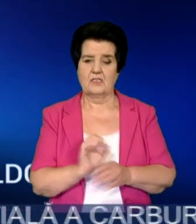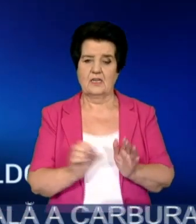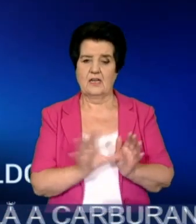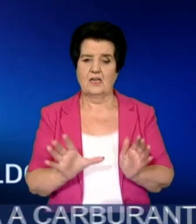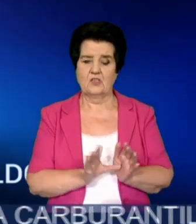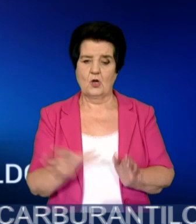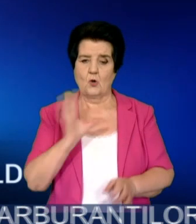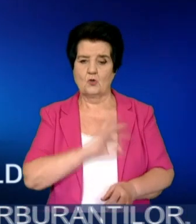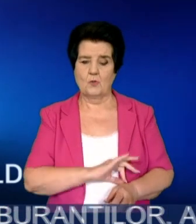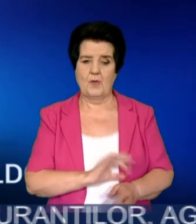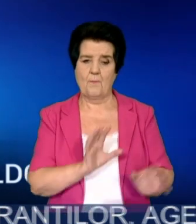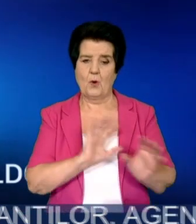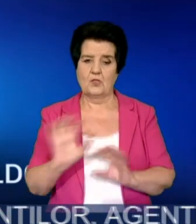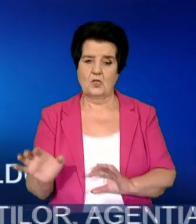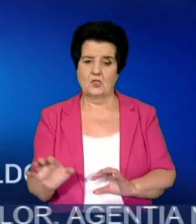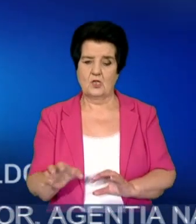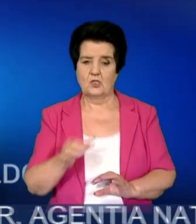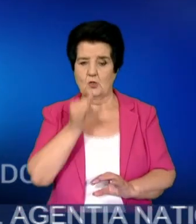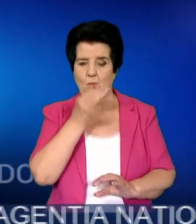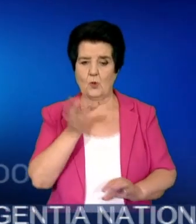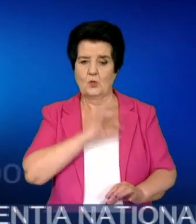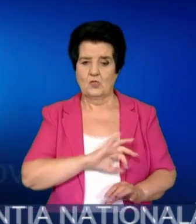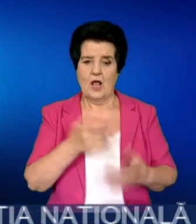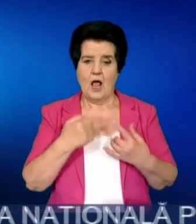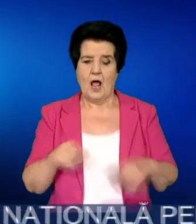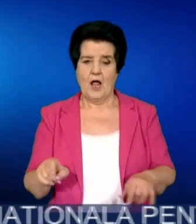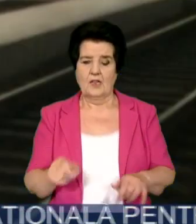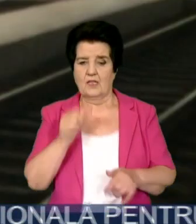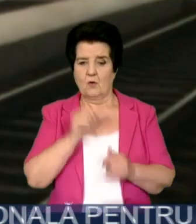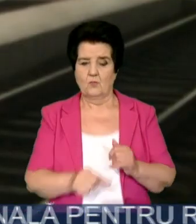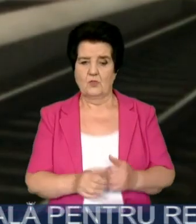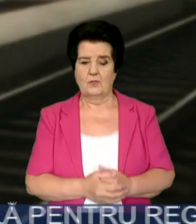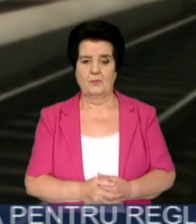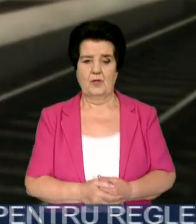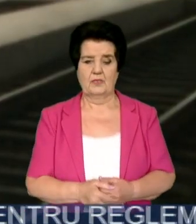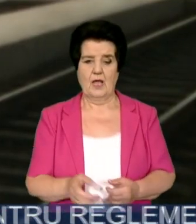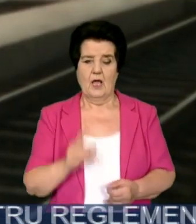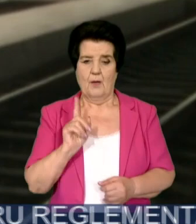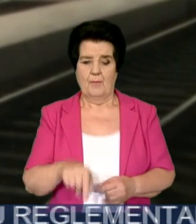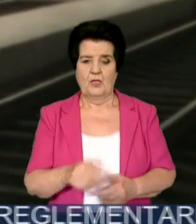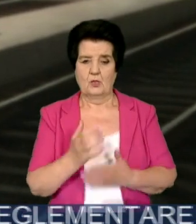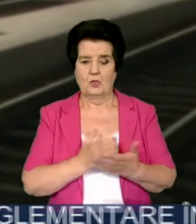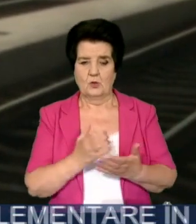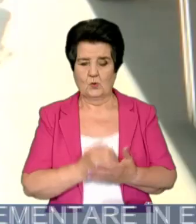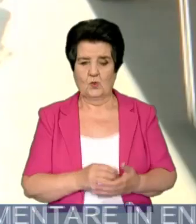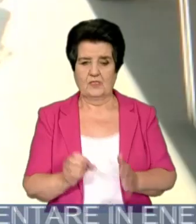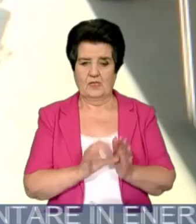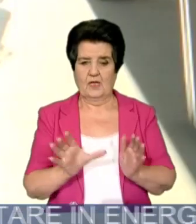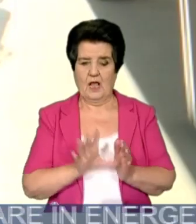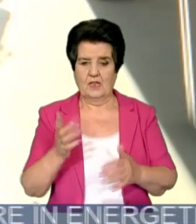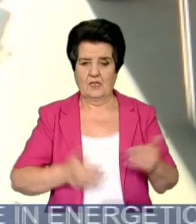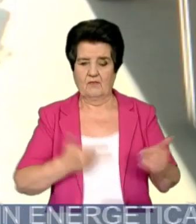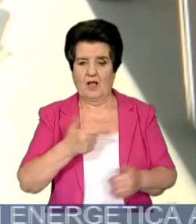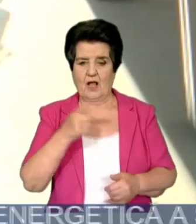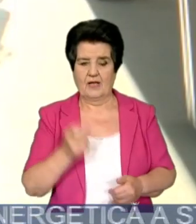termică consumatorilor protejați și nu pot utiliza alte tipuri de combustibil. Pentru diversificarea surselor de energie alternativă a